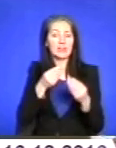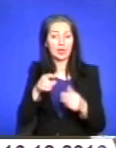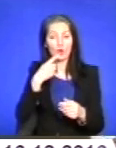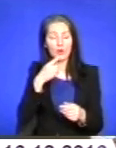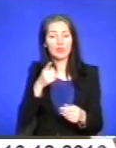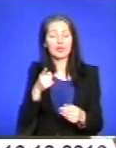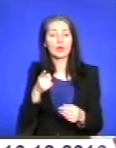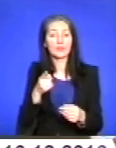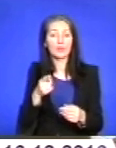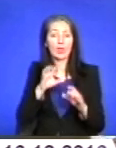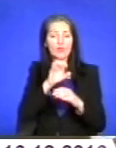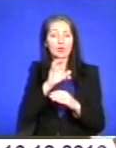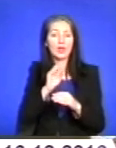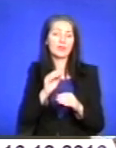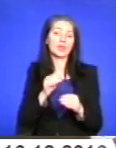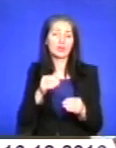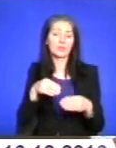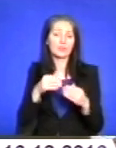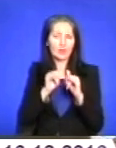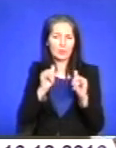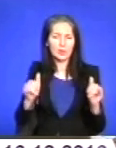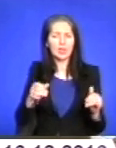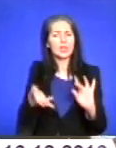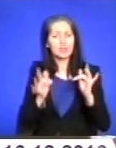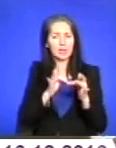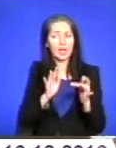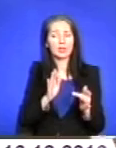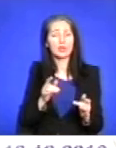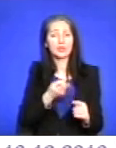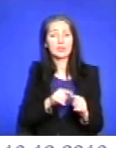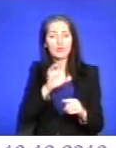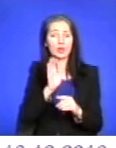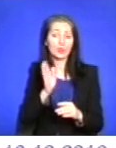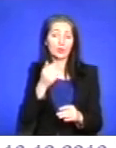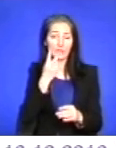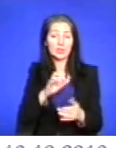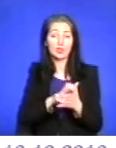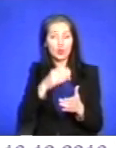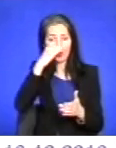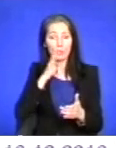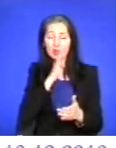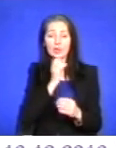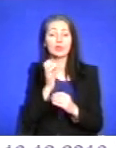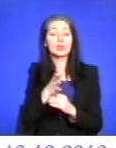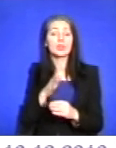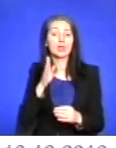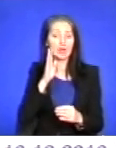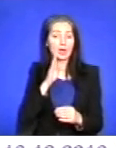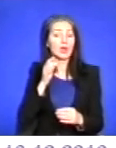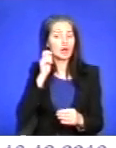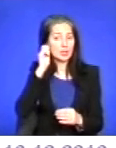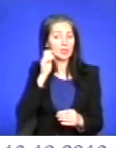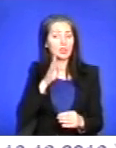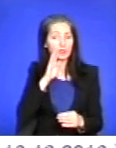де будуть вказані фотографії дивитися знайомі, батьки. 14-річна школярка з Рівненщини познайомилася